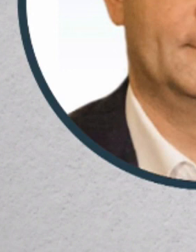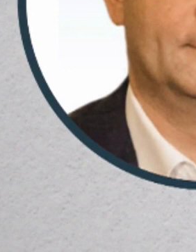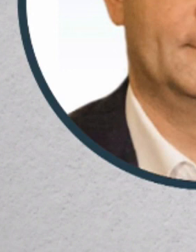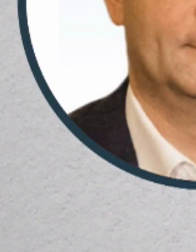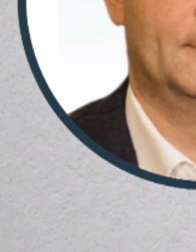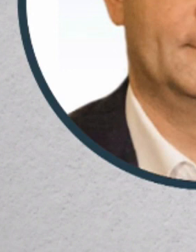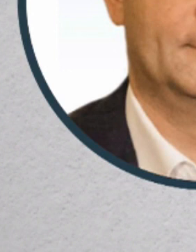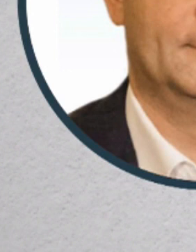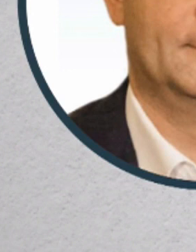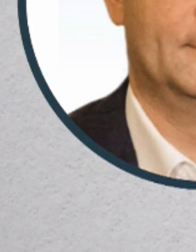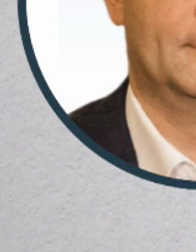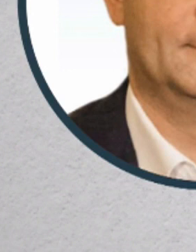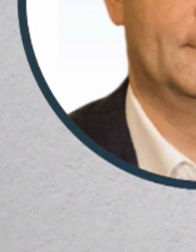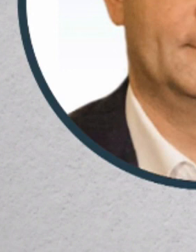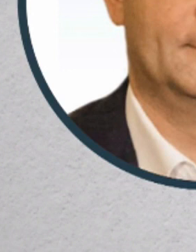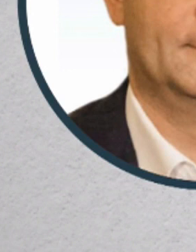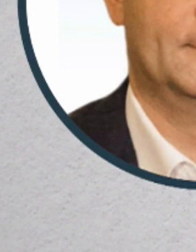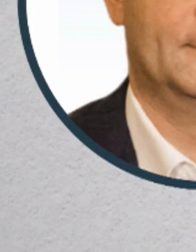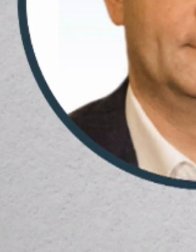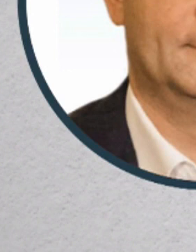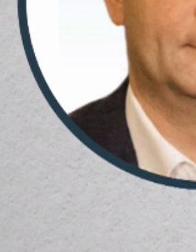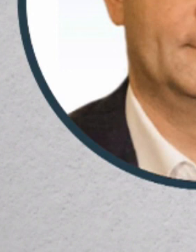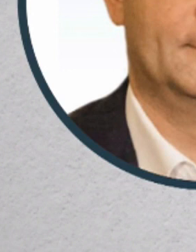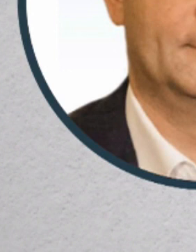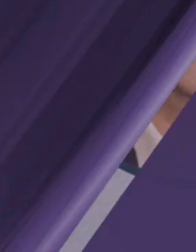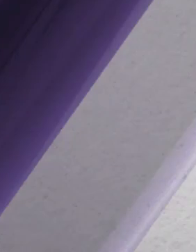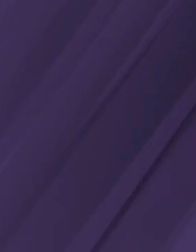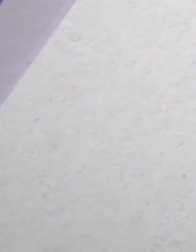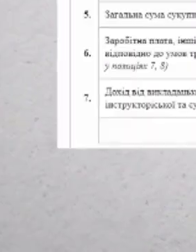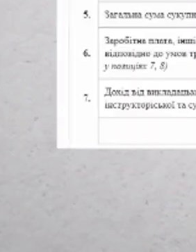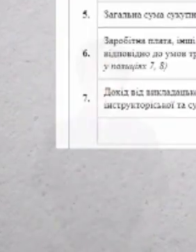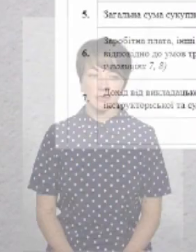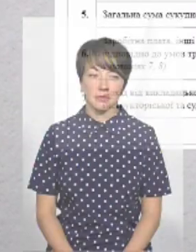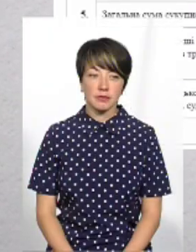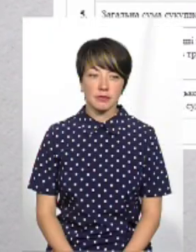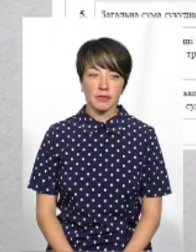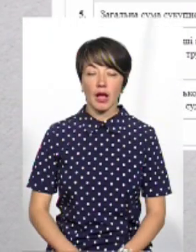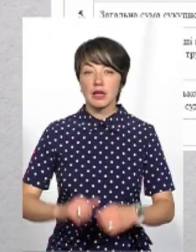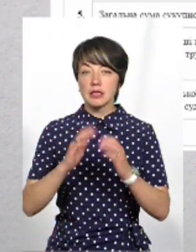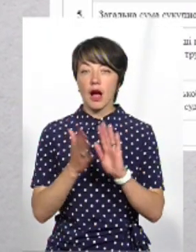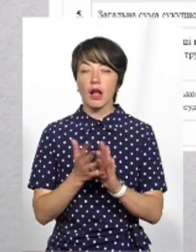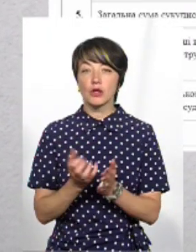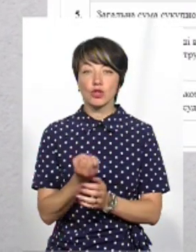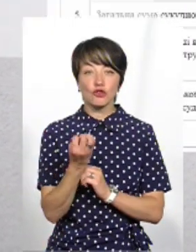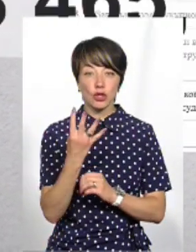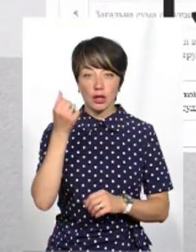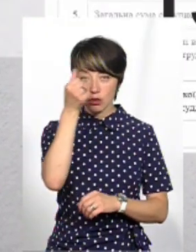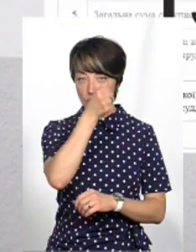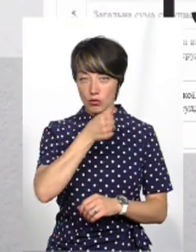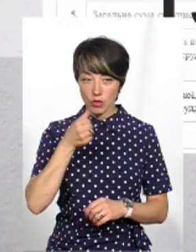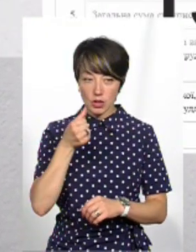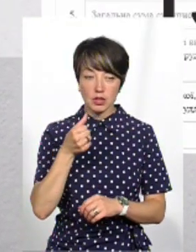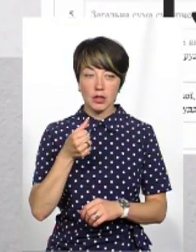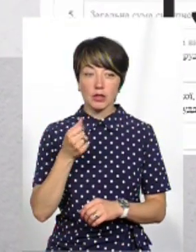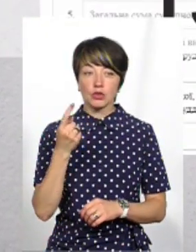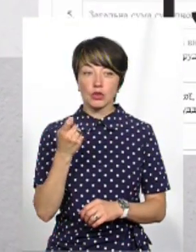Київ, балотується від 189-го виборчого округу самовисуванець. Загальний дохід у 2014-му задекларував